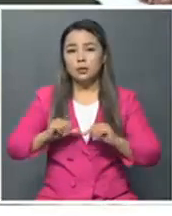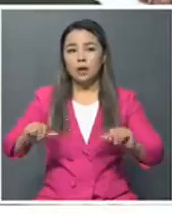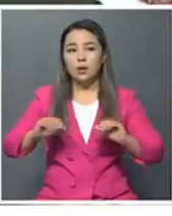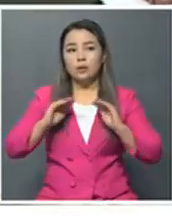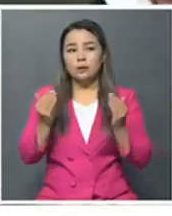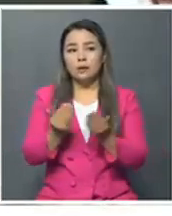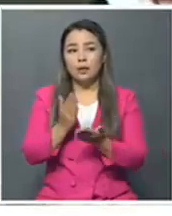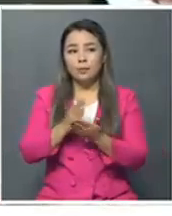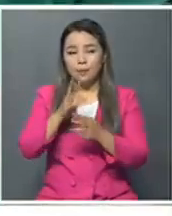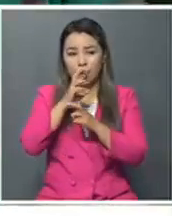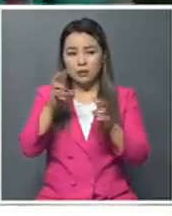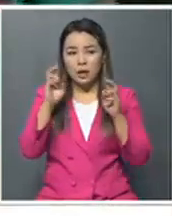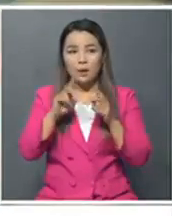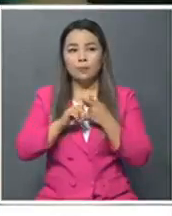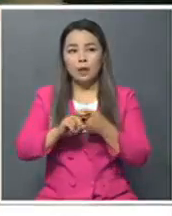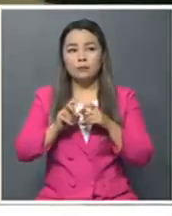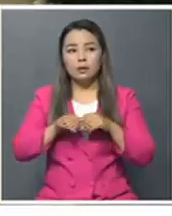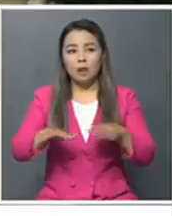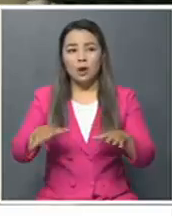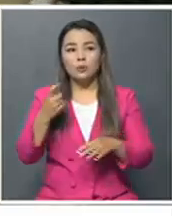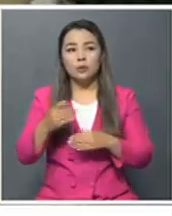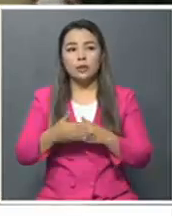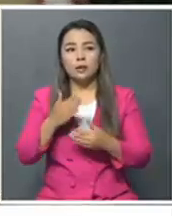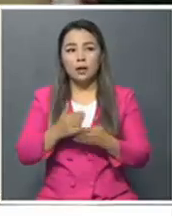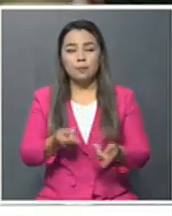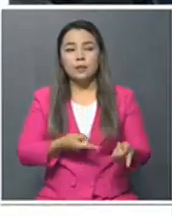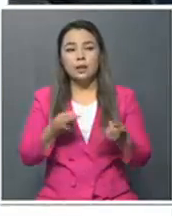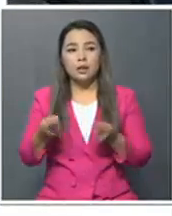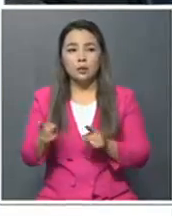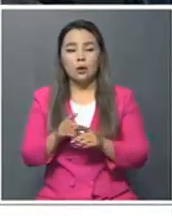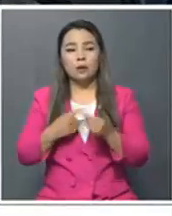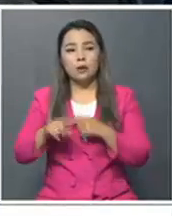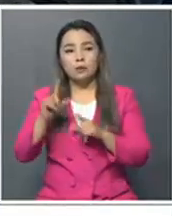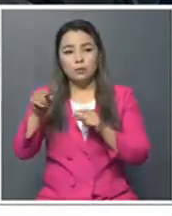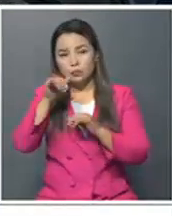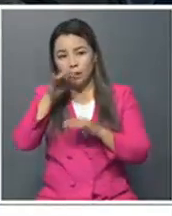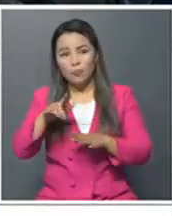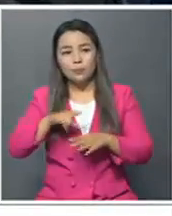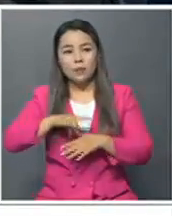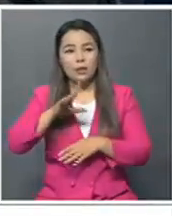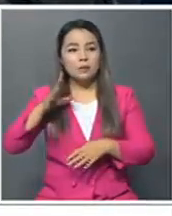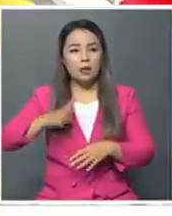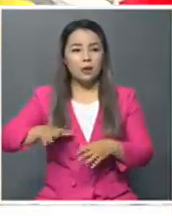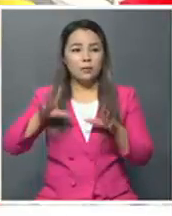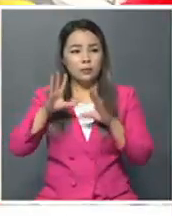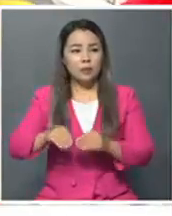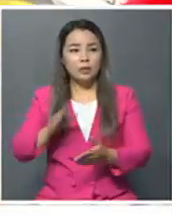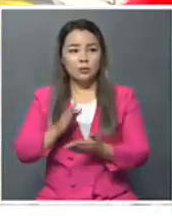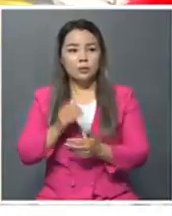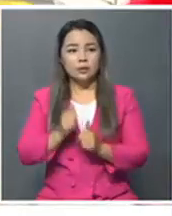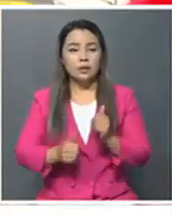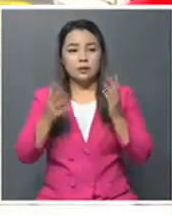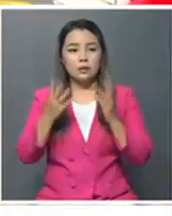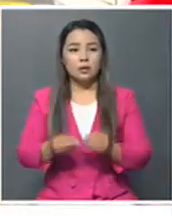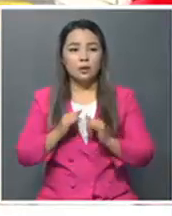жабылды. Бразилияда пандемия кесірінен жүздеген мигрант елдеріне қайталмай әуежайда қонуға мәжбүр. Елдегі жағдай күннен күнге